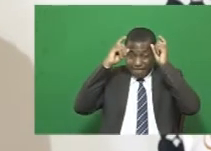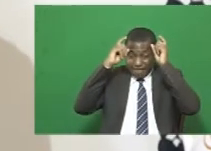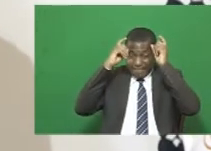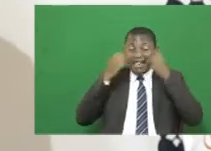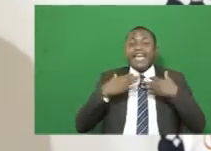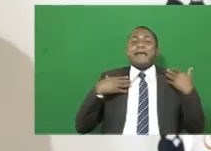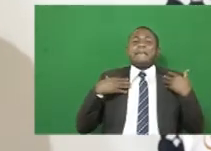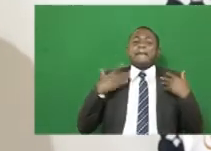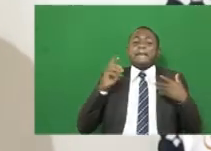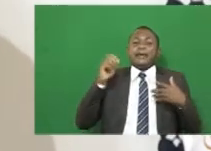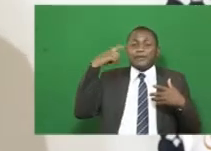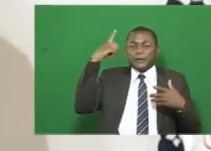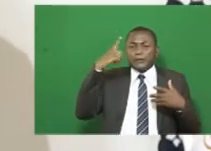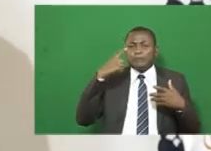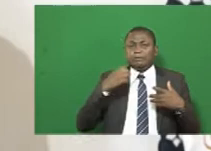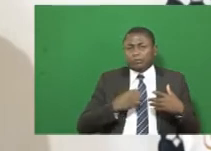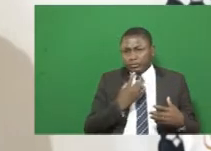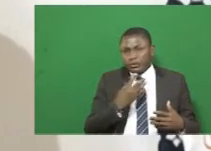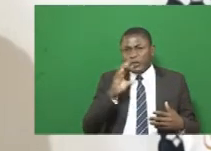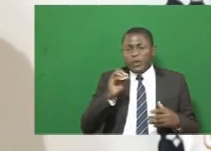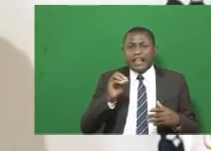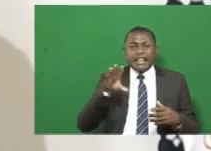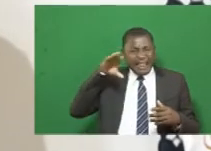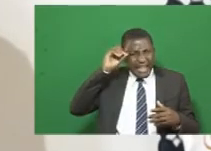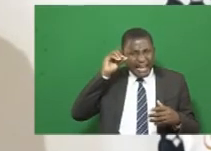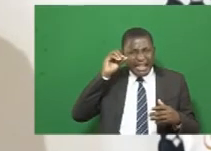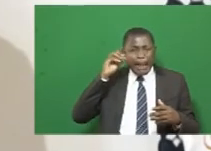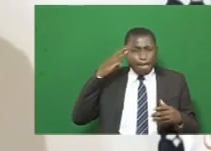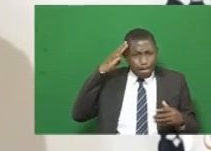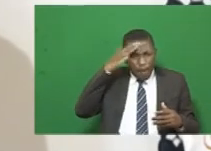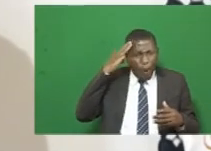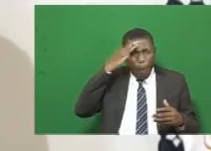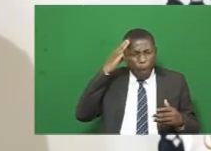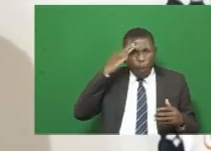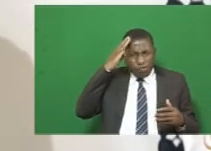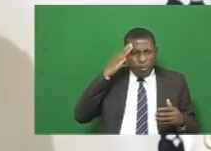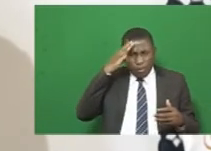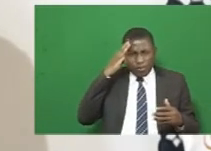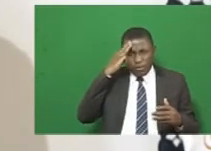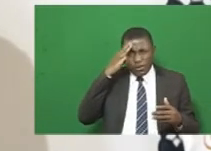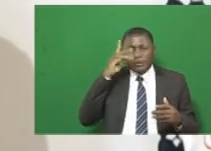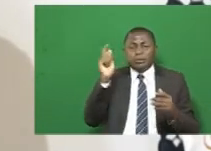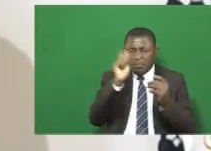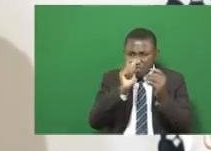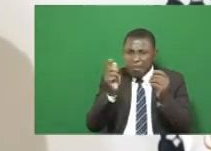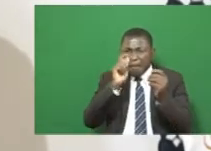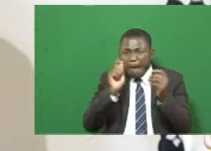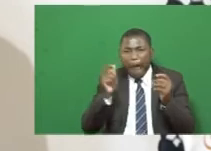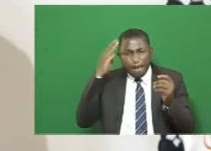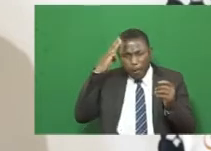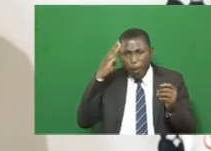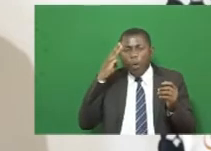zikuru matzamba apo. Yo matzamba apo lano mbori ni dambu zikurei. Matsamba apoka ane